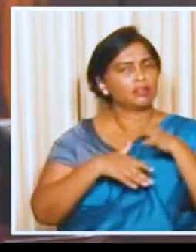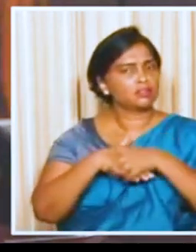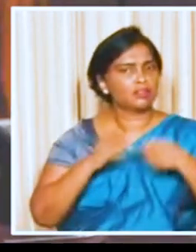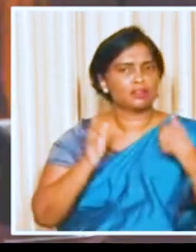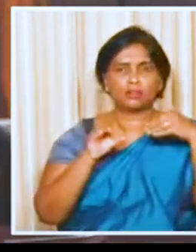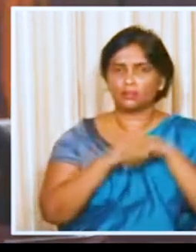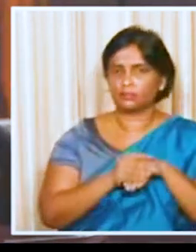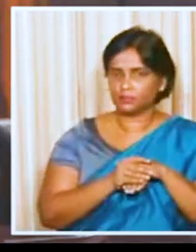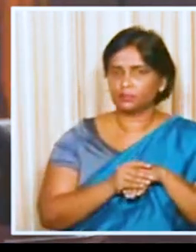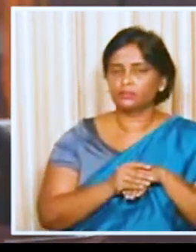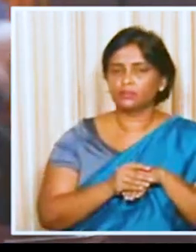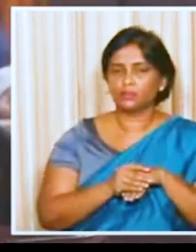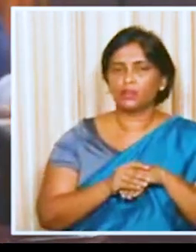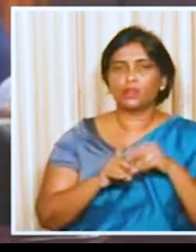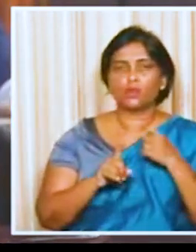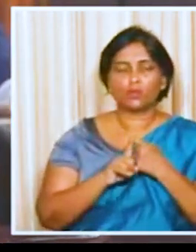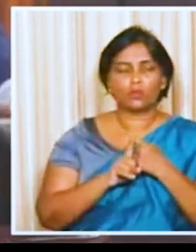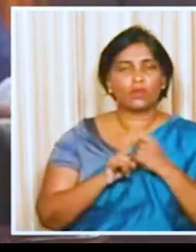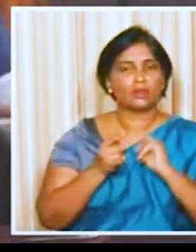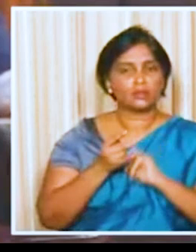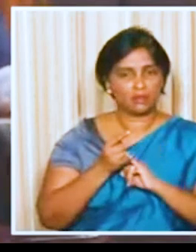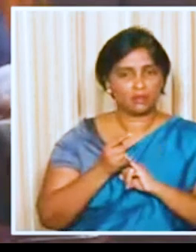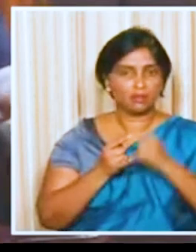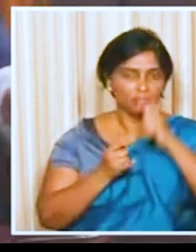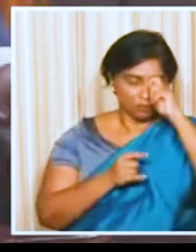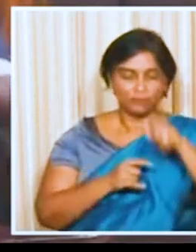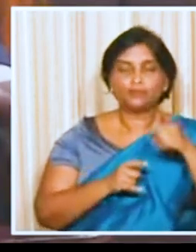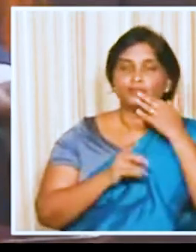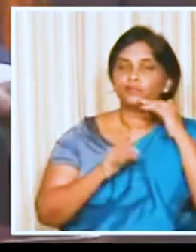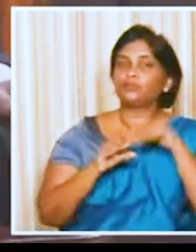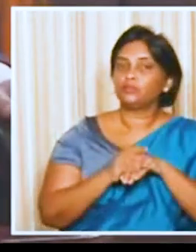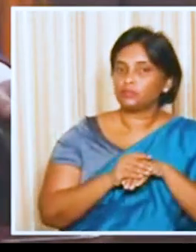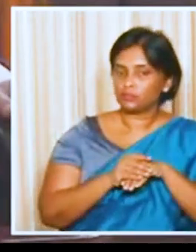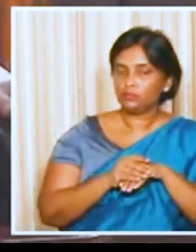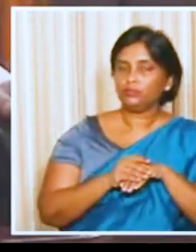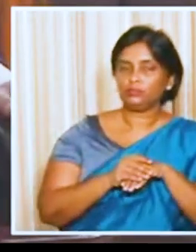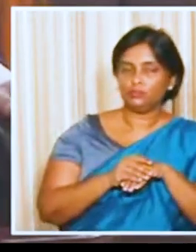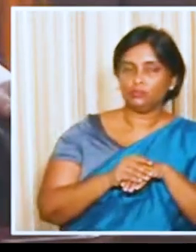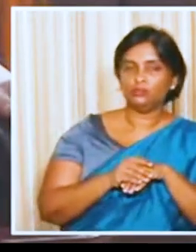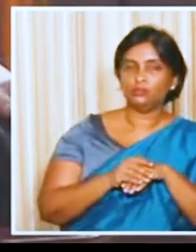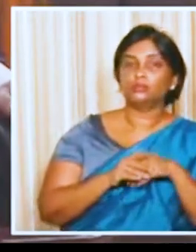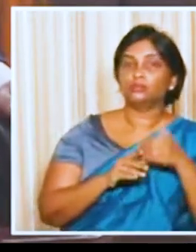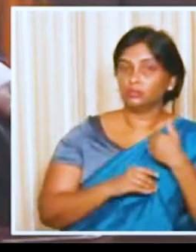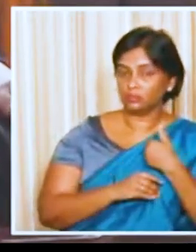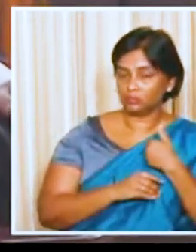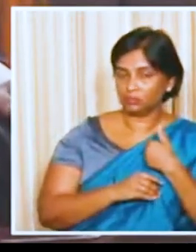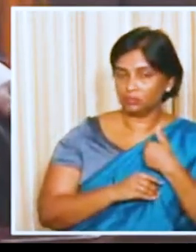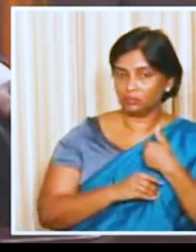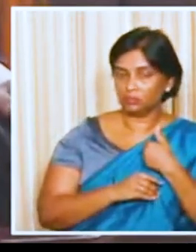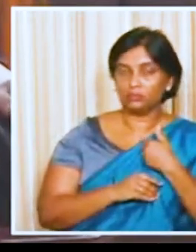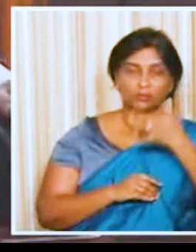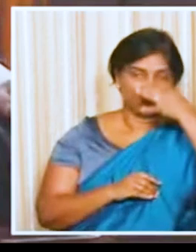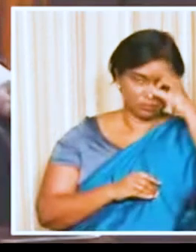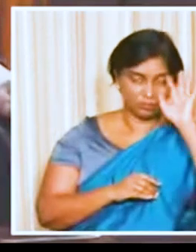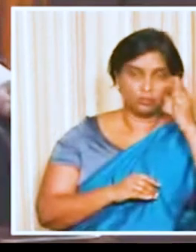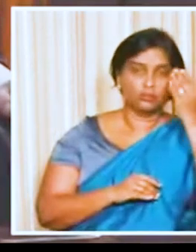கிரிக்கெட் பிளேயராக இருந்த குமார் சங்கக்காரே அந்த பாடசாலை தான் படித்திருந்தார். சிங்கள நண்பர்கள் இருக்கிறார் என்று சொல்லியிருந்தார். எனக்கு சிங்கள நண்பர் இருக்கிறார்கள், தமிழ் நண்பர் இருக்கிறார்கள், இஸ்லாமிய